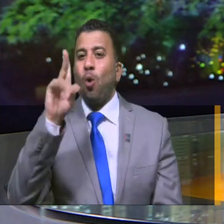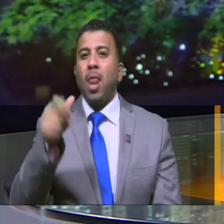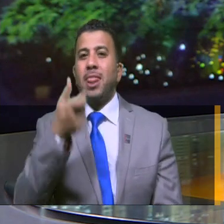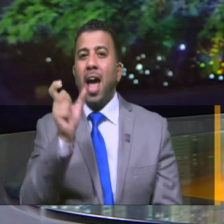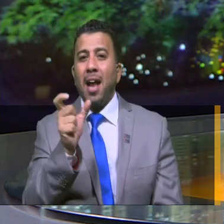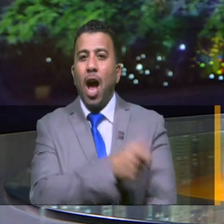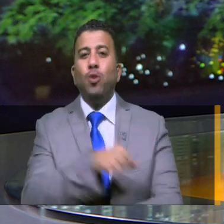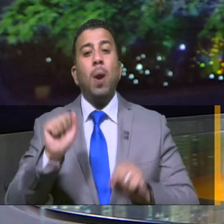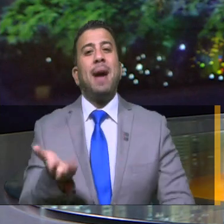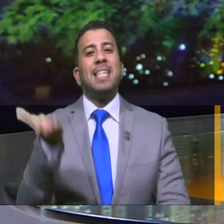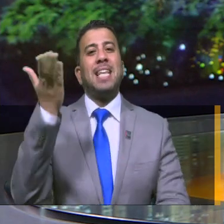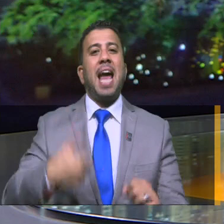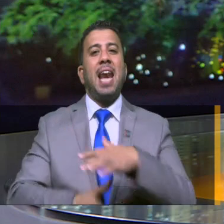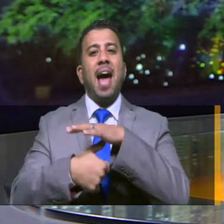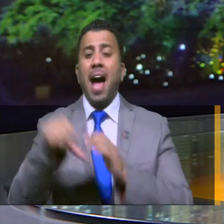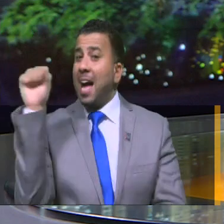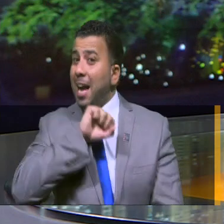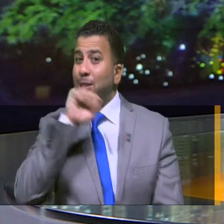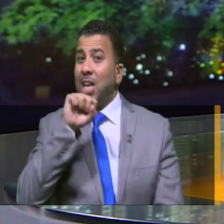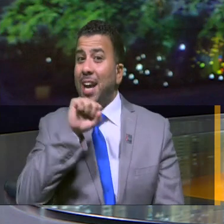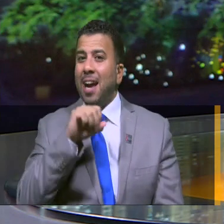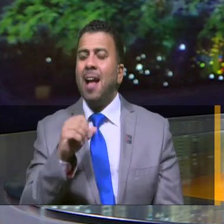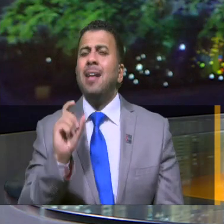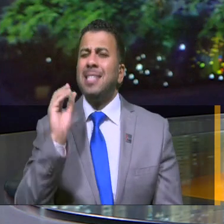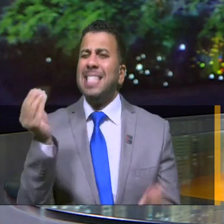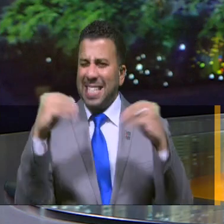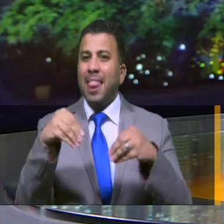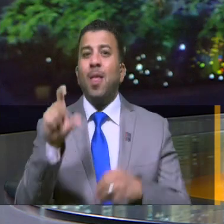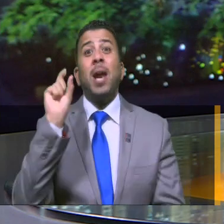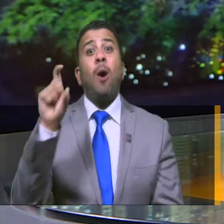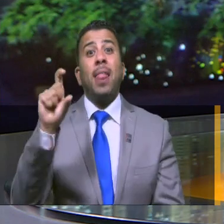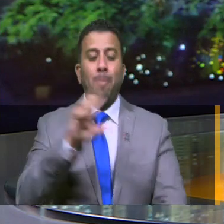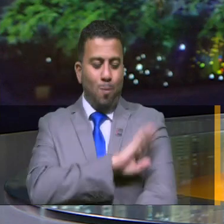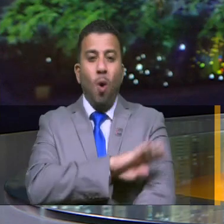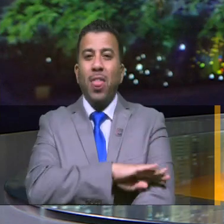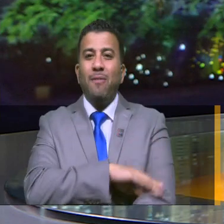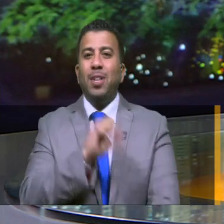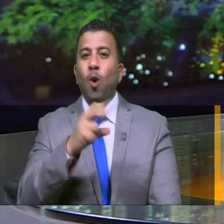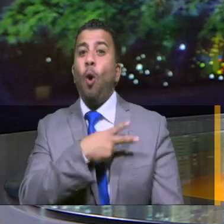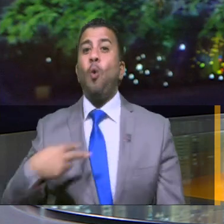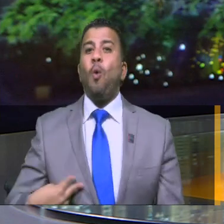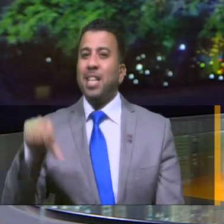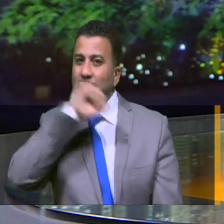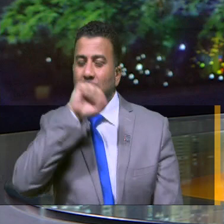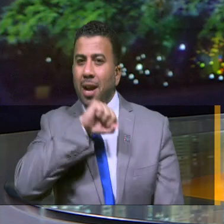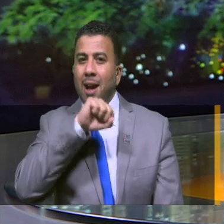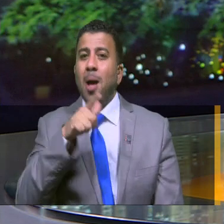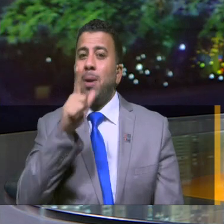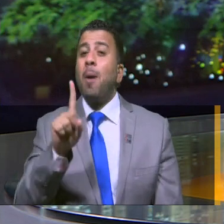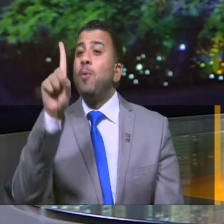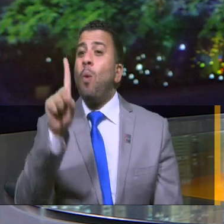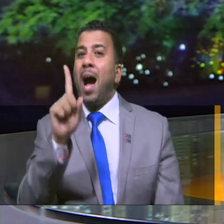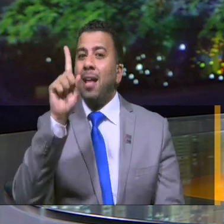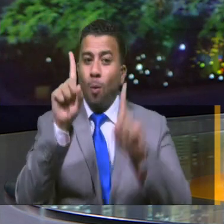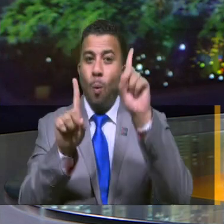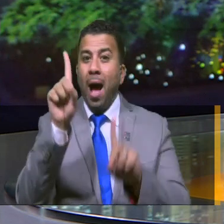محمد القاسمي عضو المجلس الأعلى حاكم الشارقة، بزيادة رواتب الموظفين في حكومة الشارقة اعتبارا